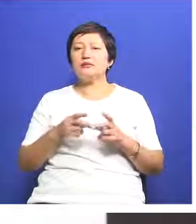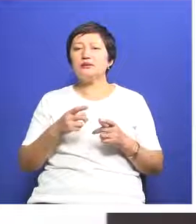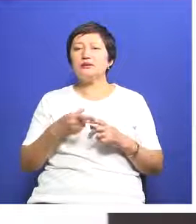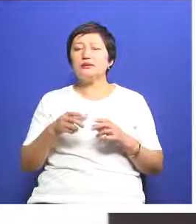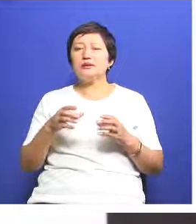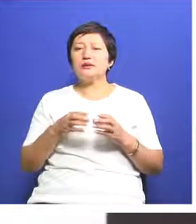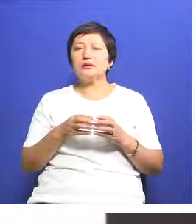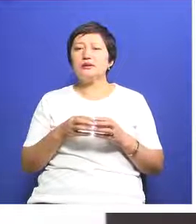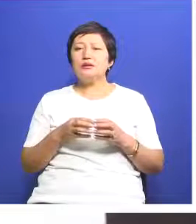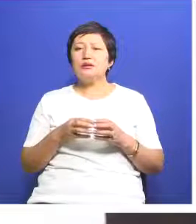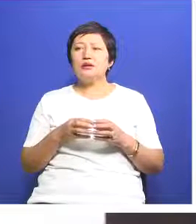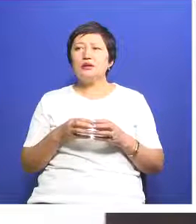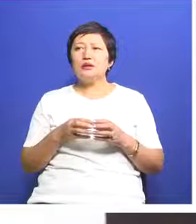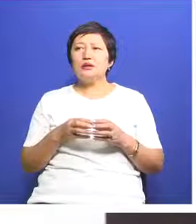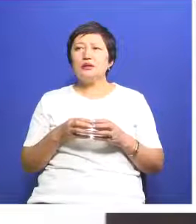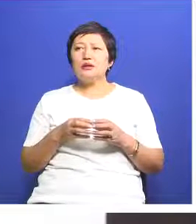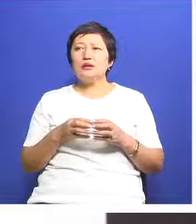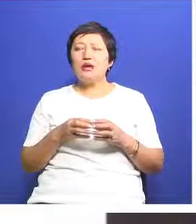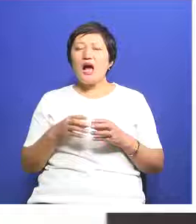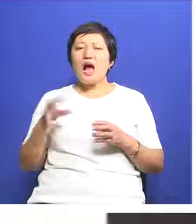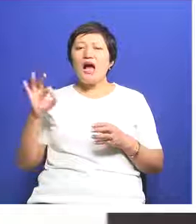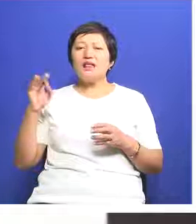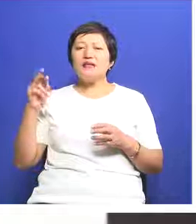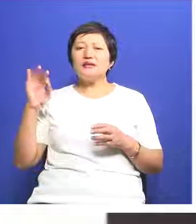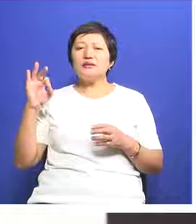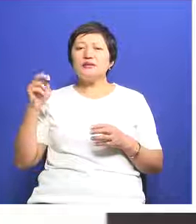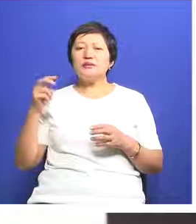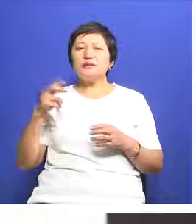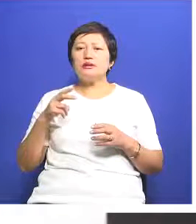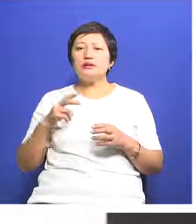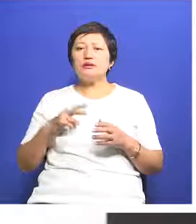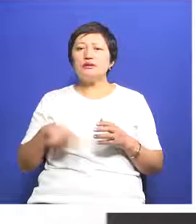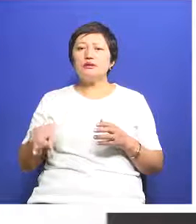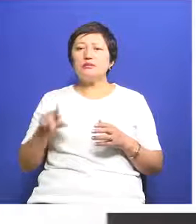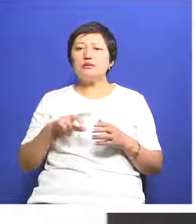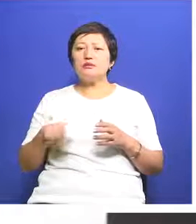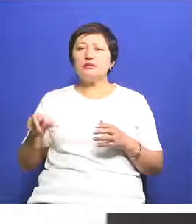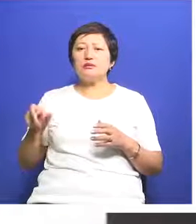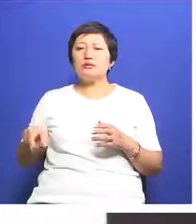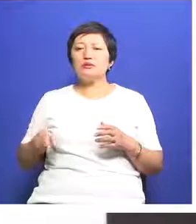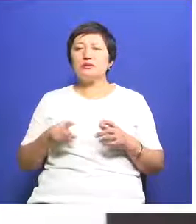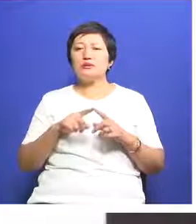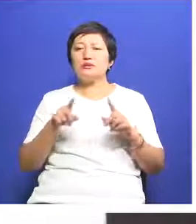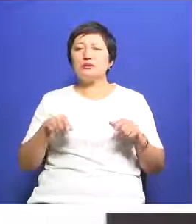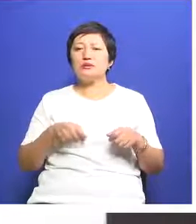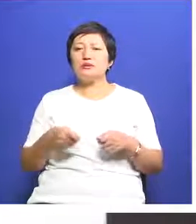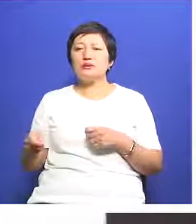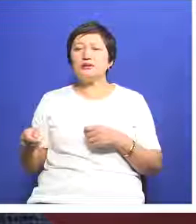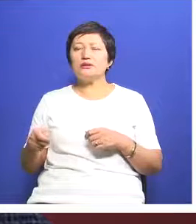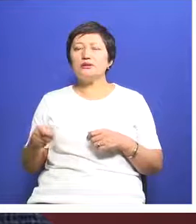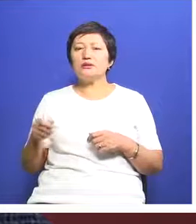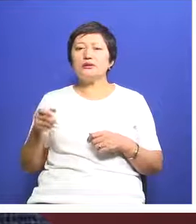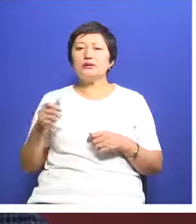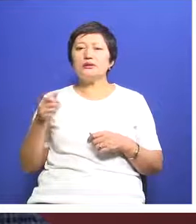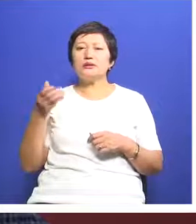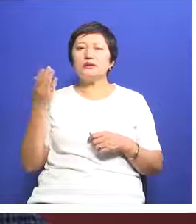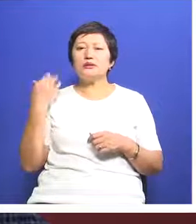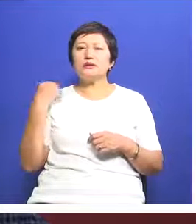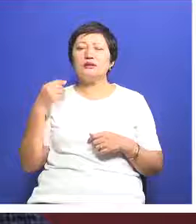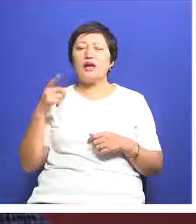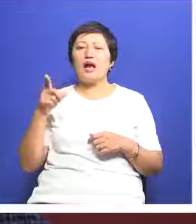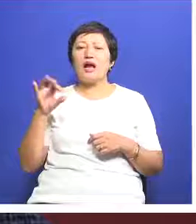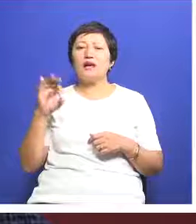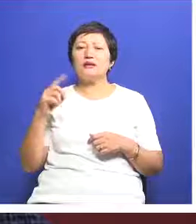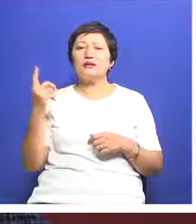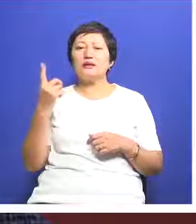Иә. Қылас Темірден қазір 20-30 адамның құжаты дайын. Олардың бәріне ертең газ беріледі. Бір